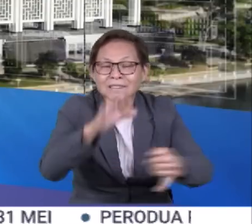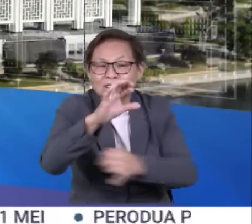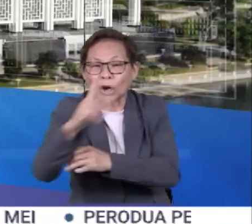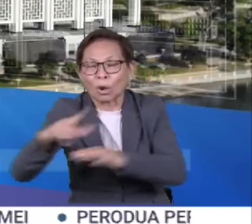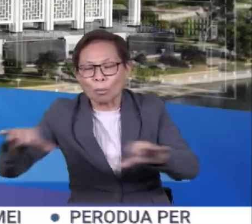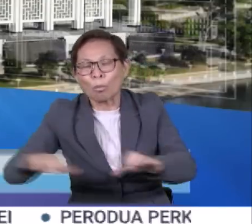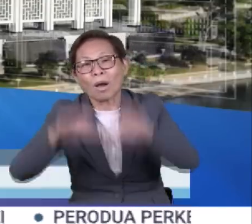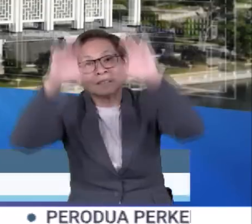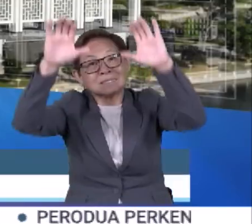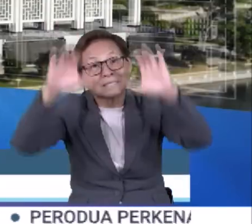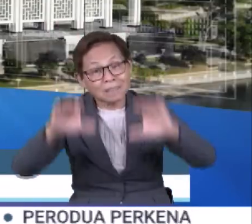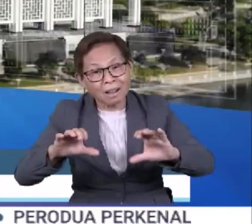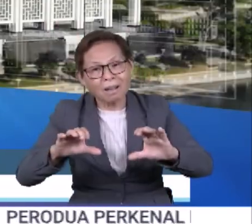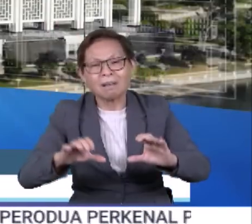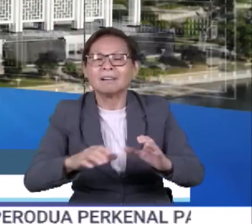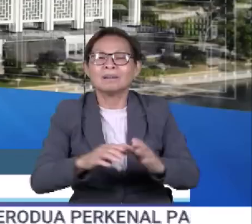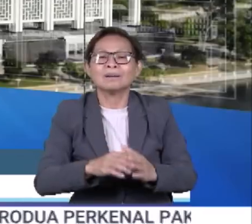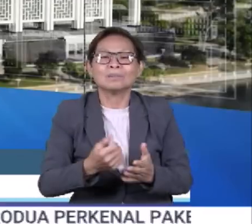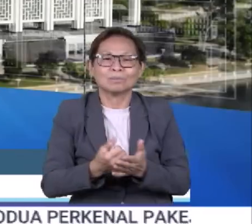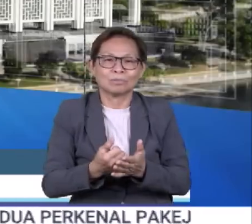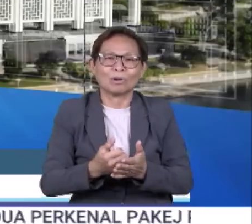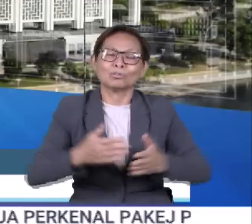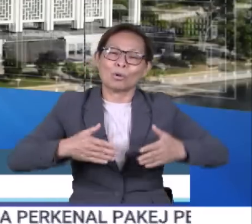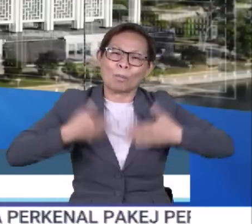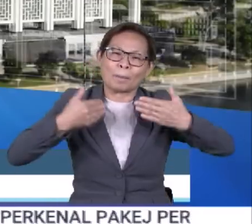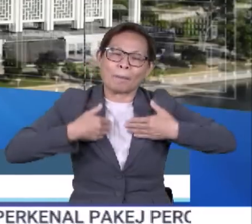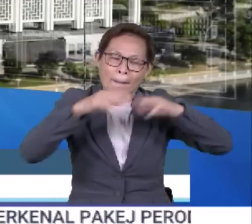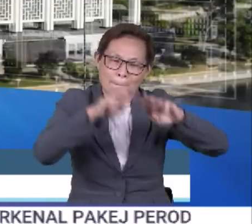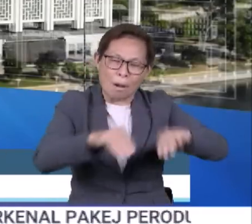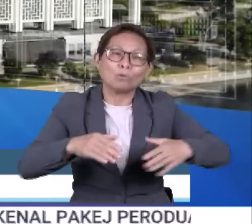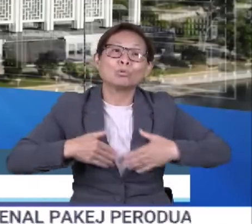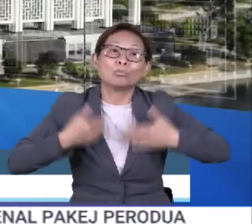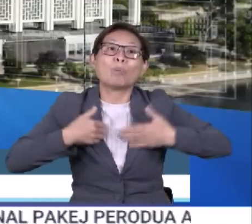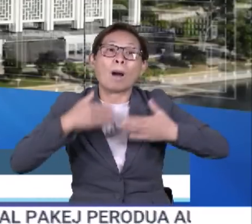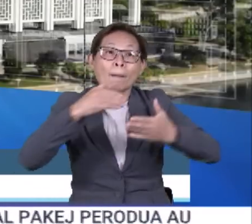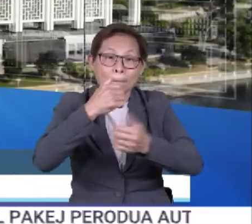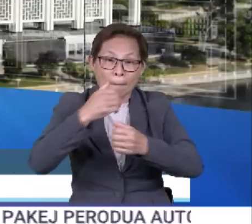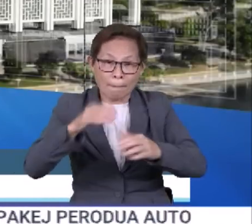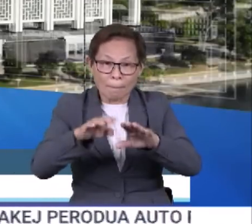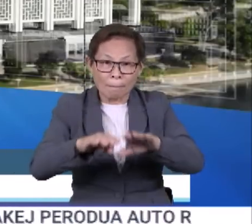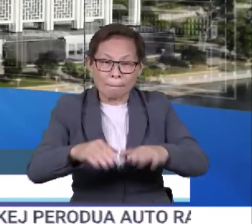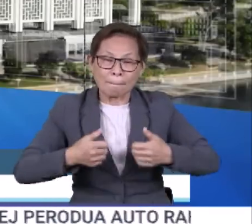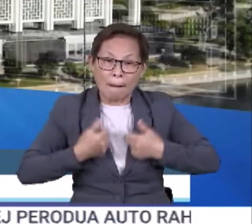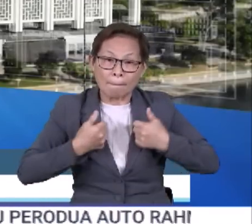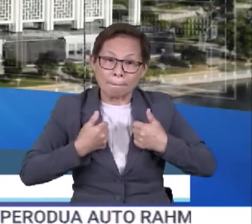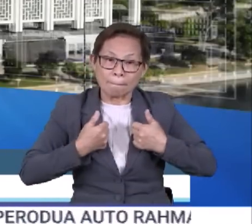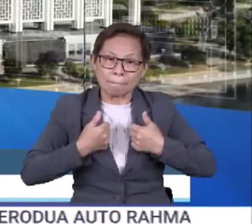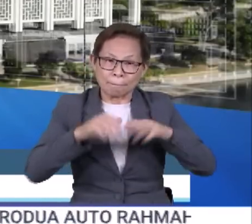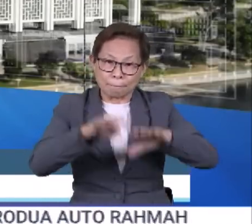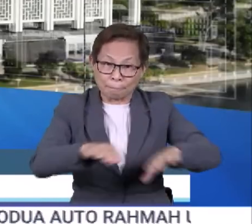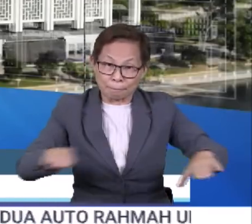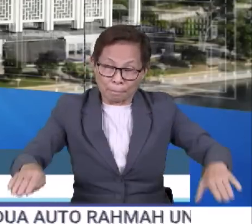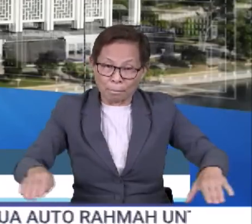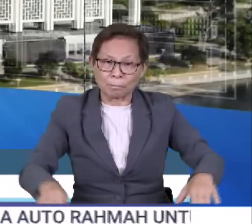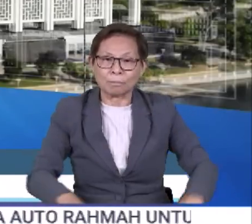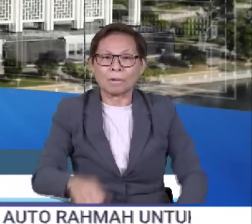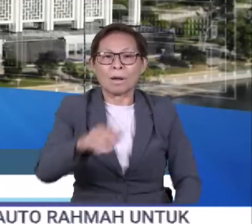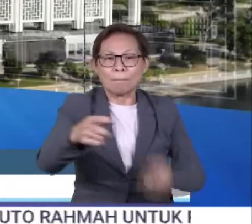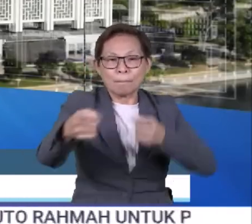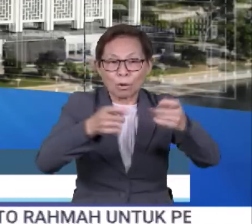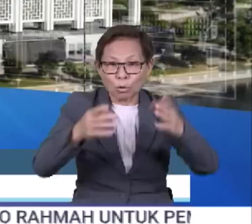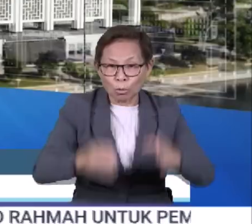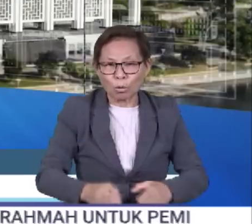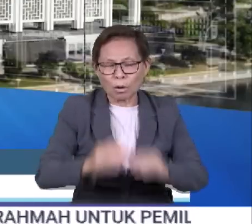pendekatan sama bagi menyinari Aidilfitri pelajar-pelajar mereka. Menurut pengurus fasiliti Muhammad Afiq Muhammad Rozi,